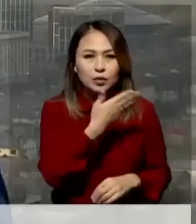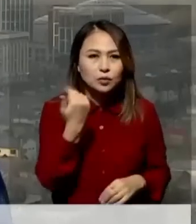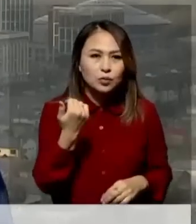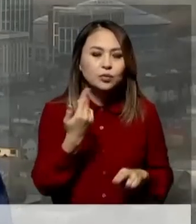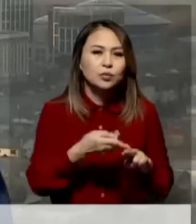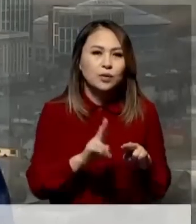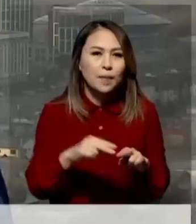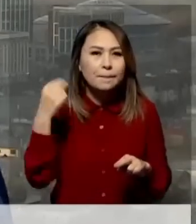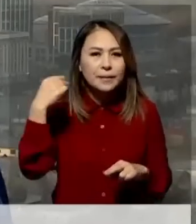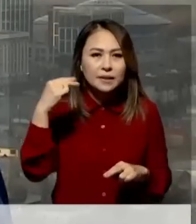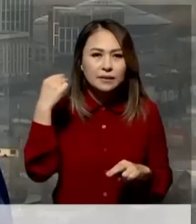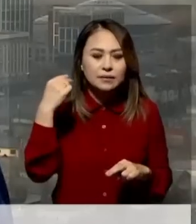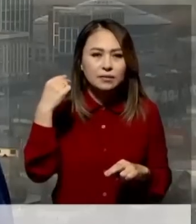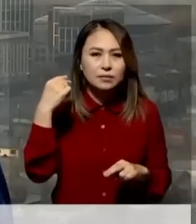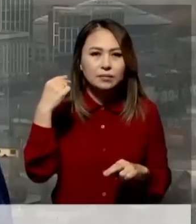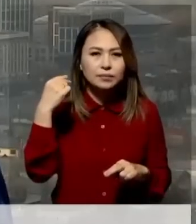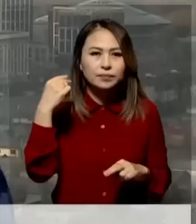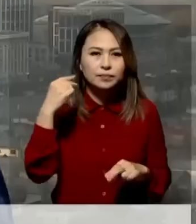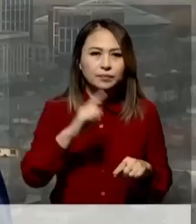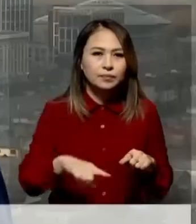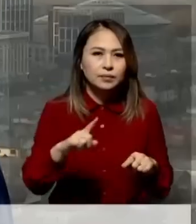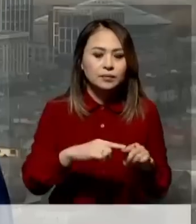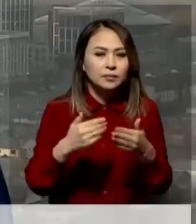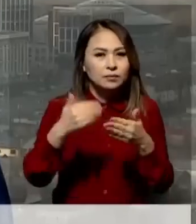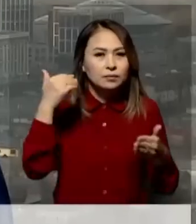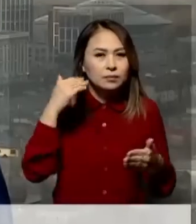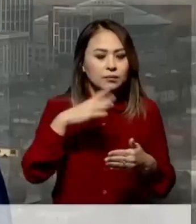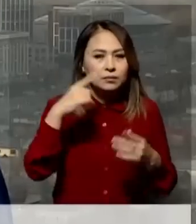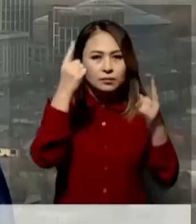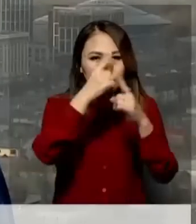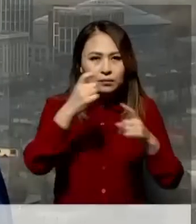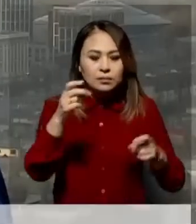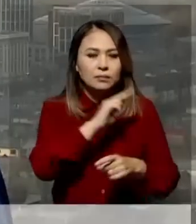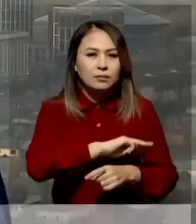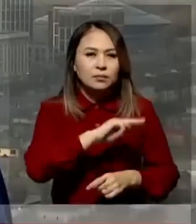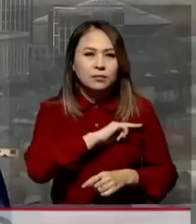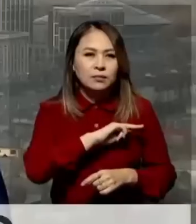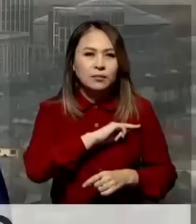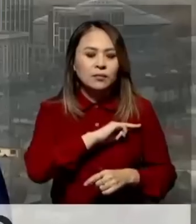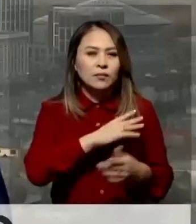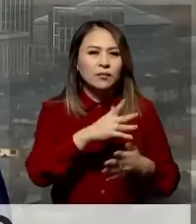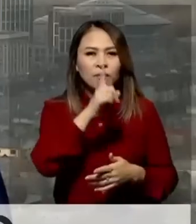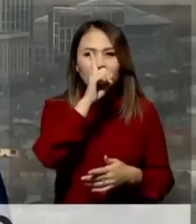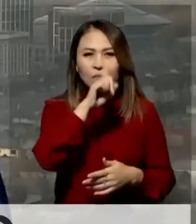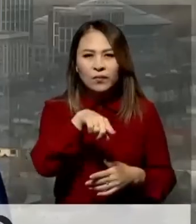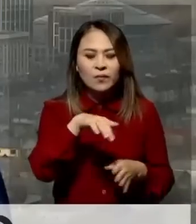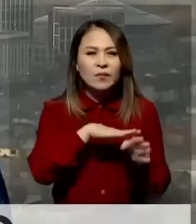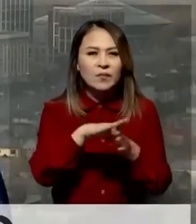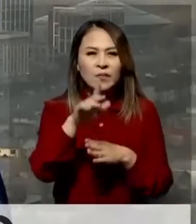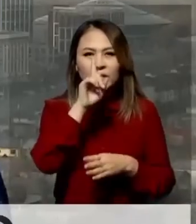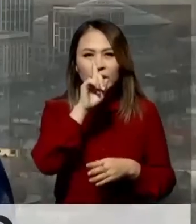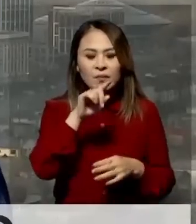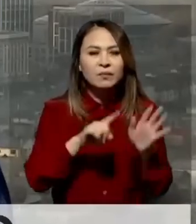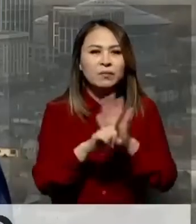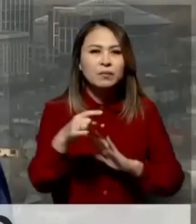Сондықтан да президент алдында ескертті. Жұмыс жүрмесе орындарын әлі бастайтын. Яғни